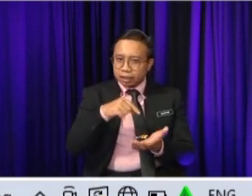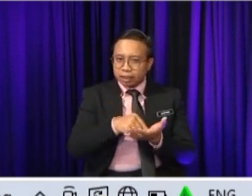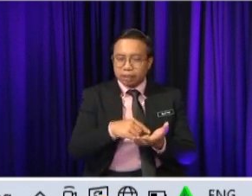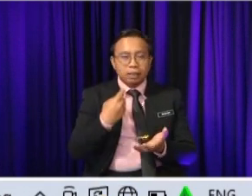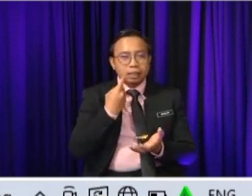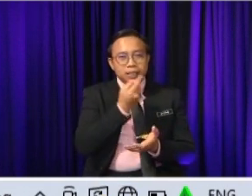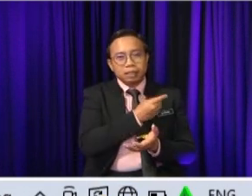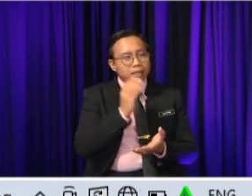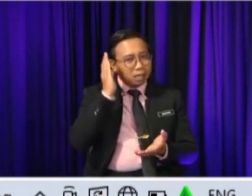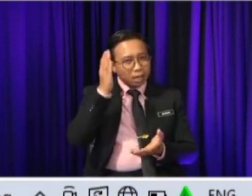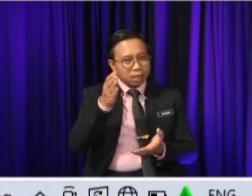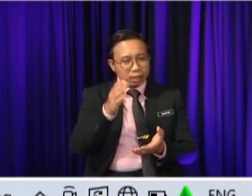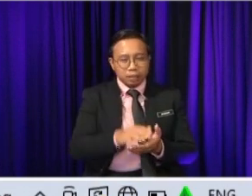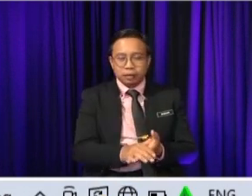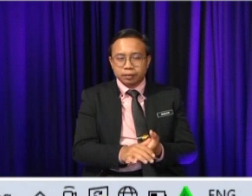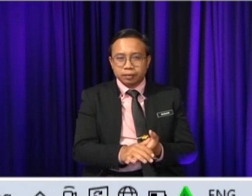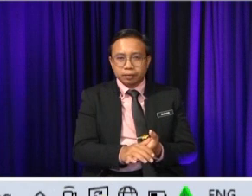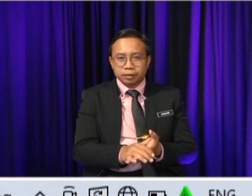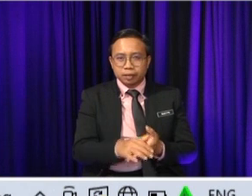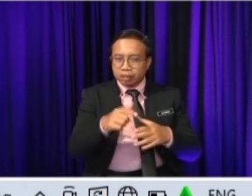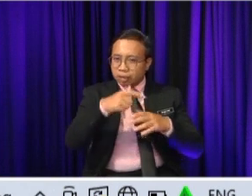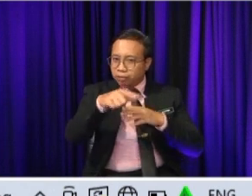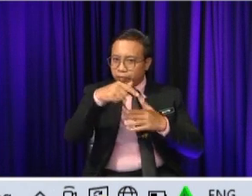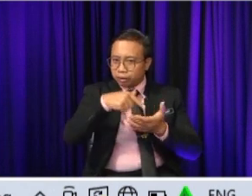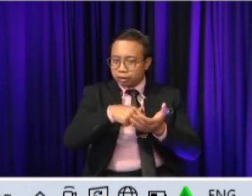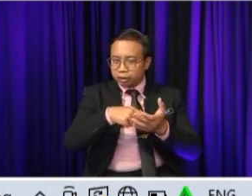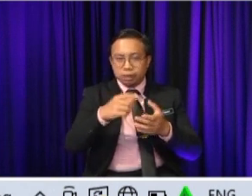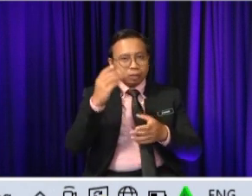akan kliping Mask oke